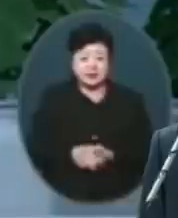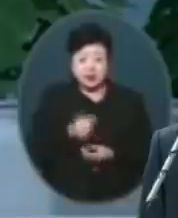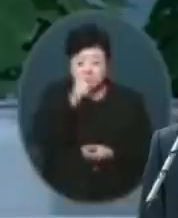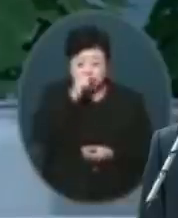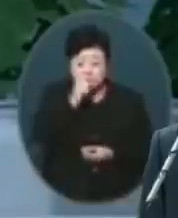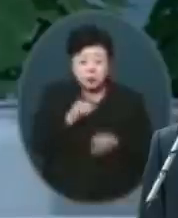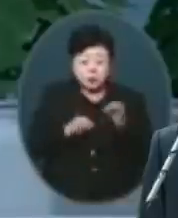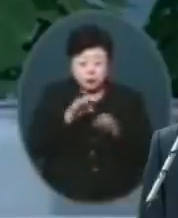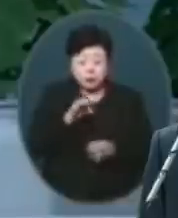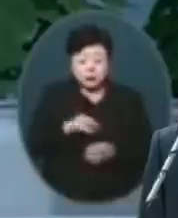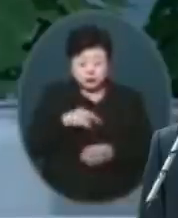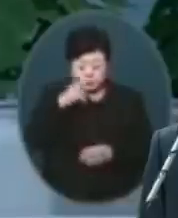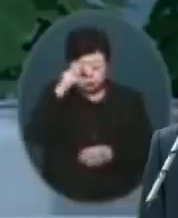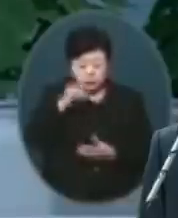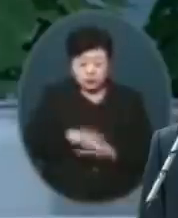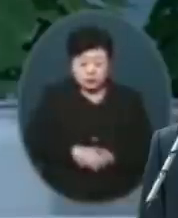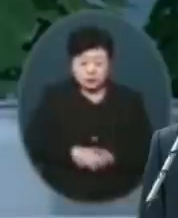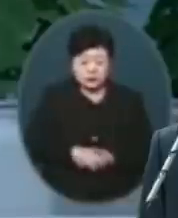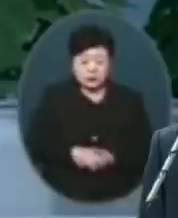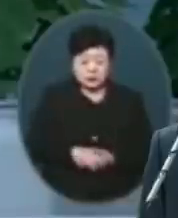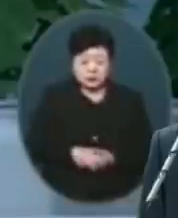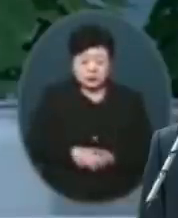종을 불러서